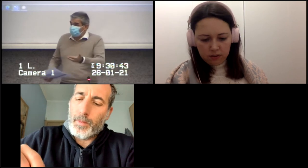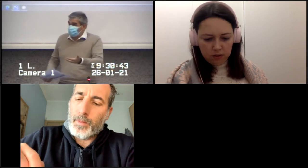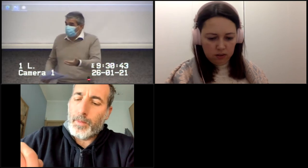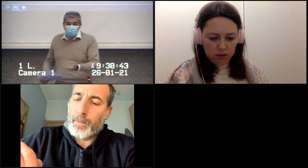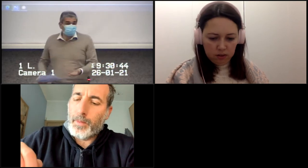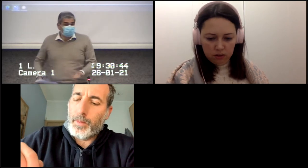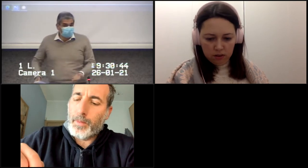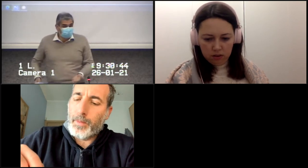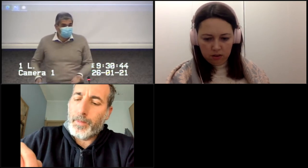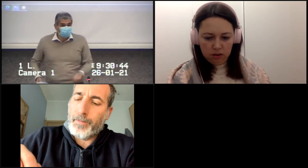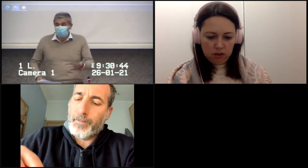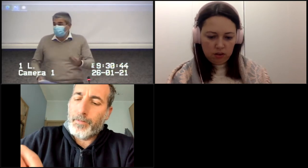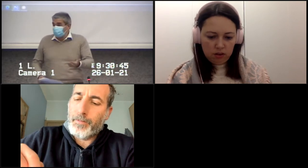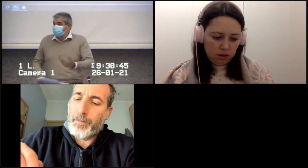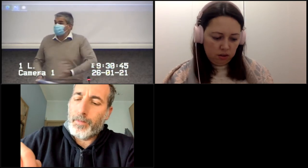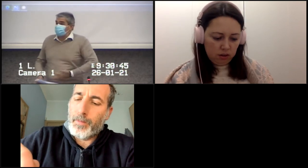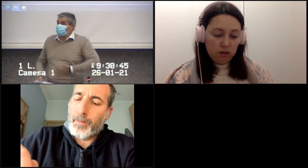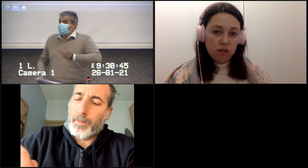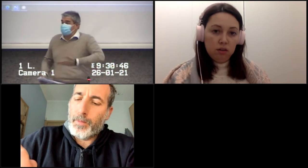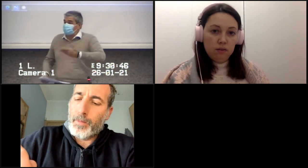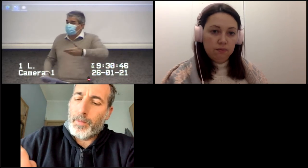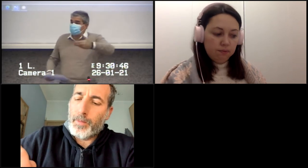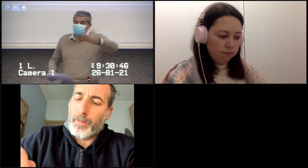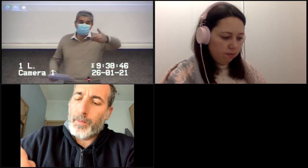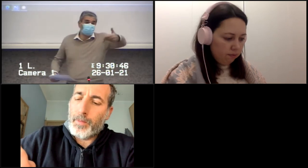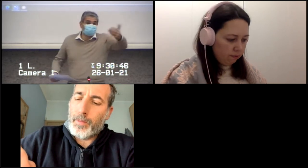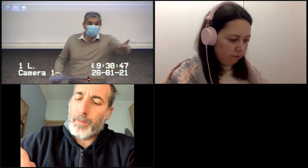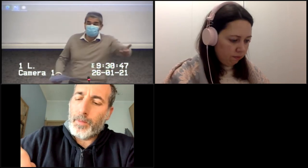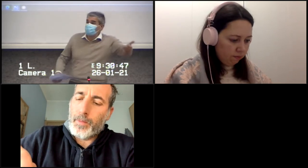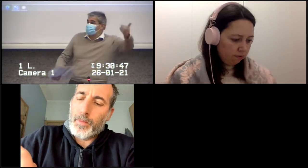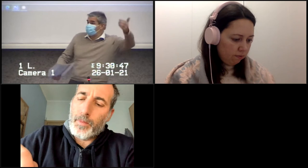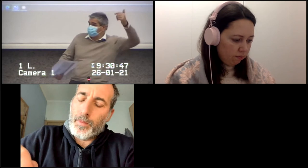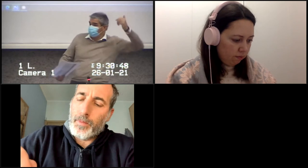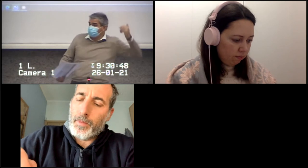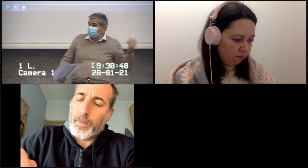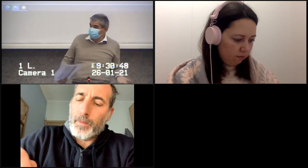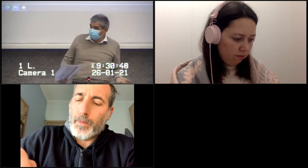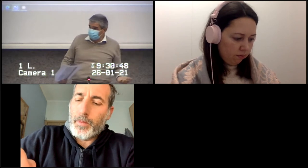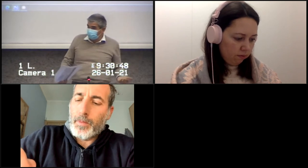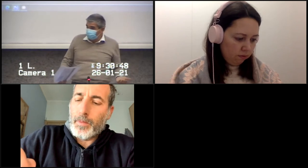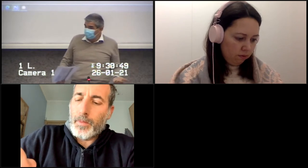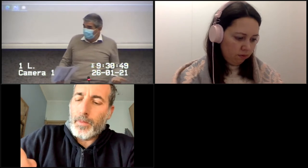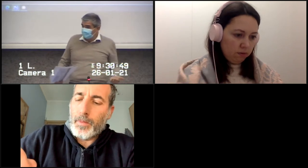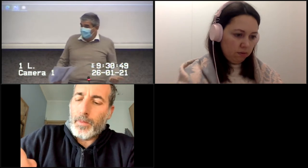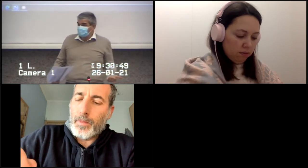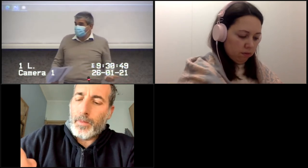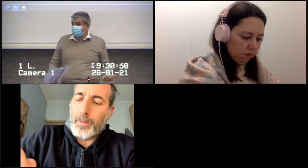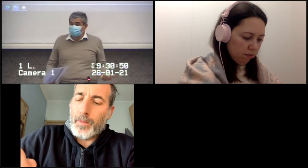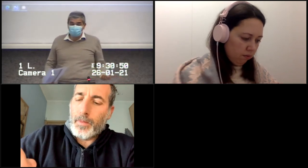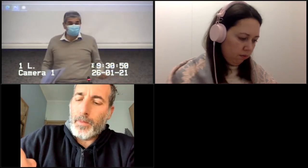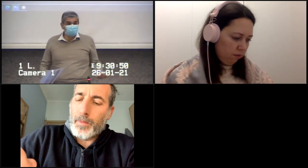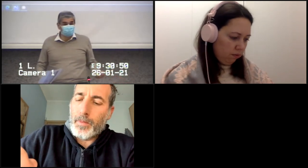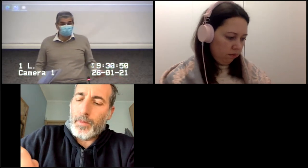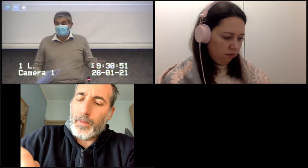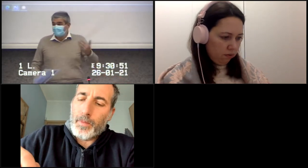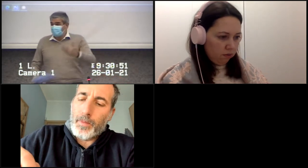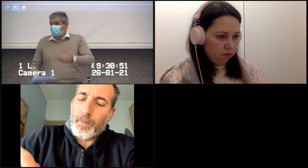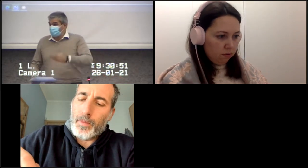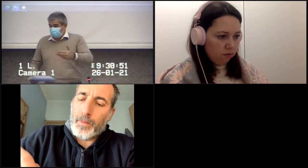rischio idrogeologico è maggiore, ovviamente c'è più necessità di andare a intervenire sugli edifici, soprattutto quelli di una certa anzianità,